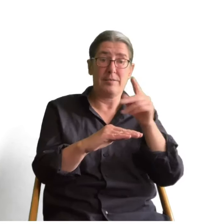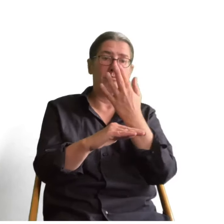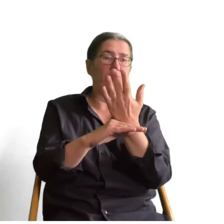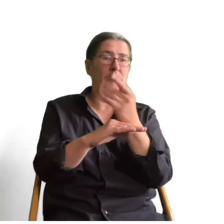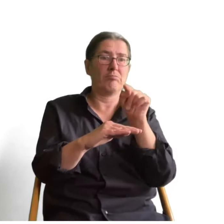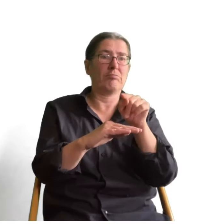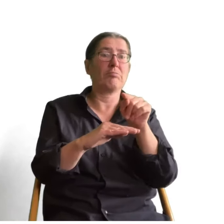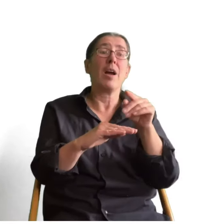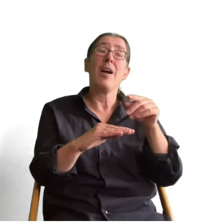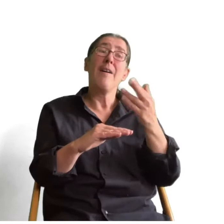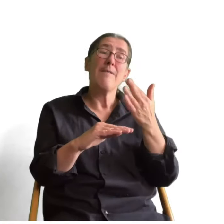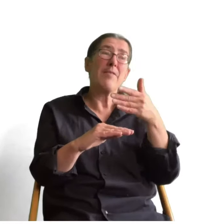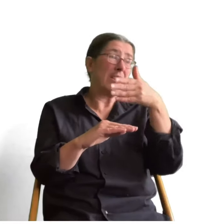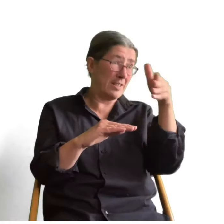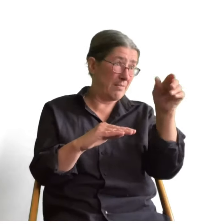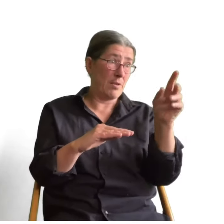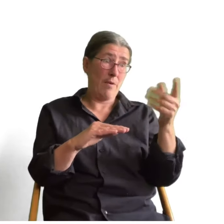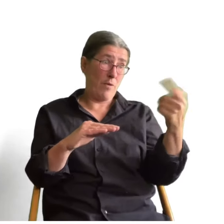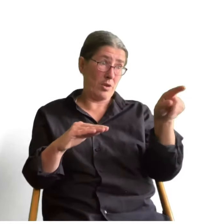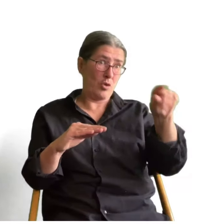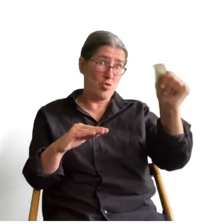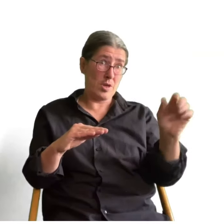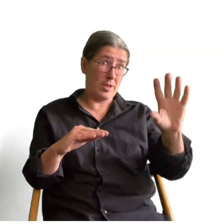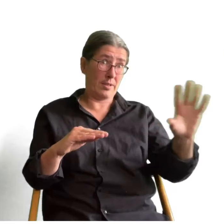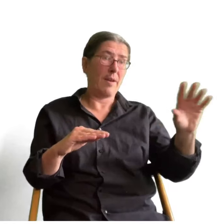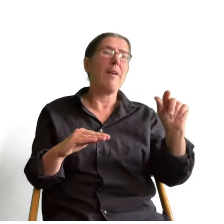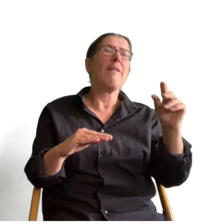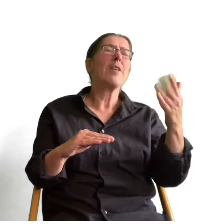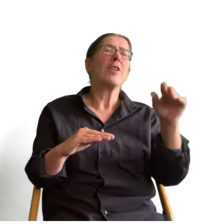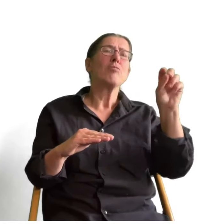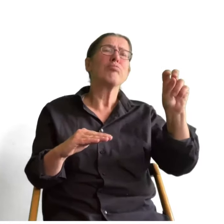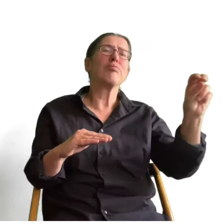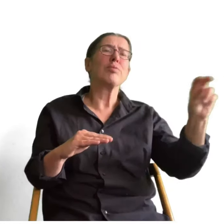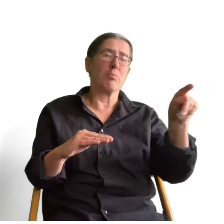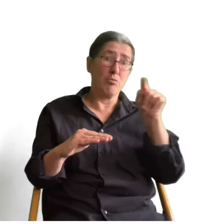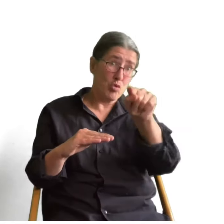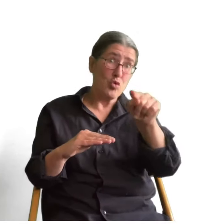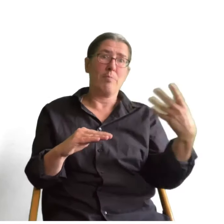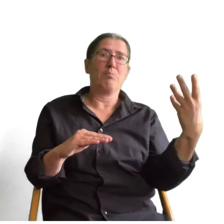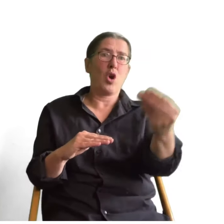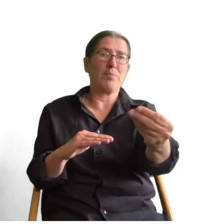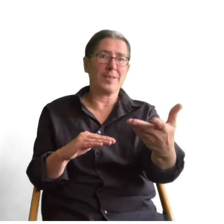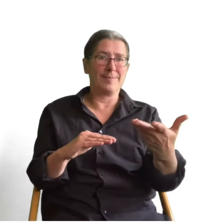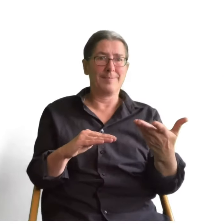der gibt an, wie viele Teile du bekommst von diesen 100 Stück.